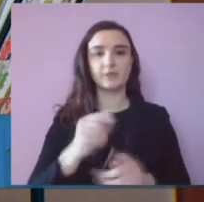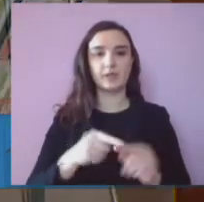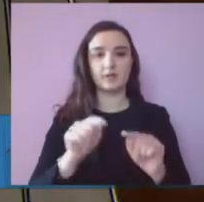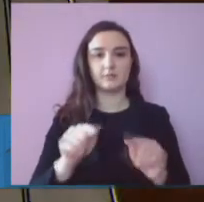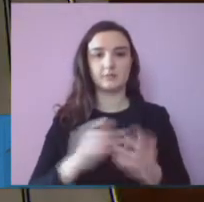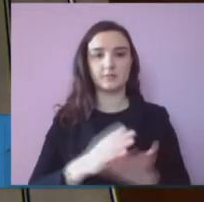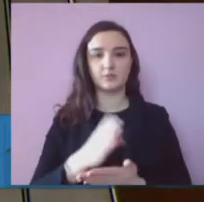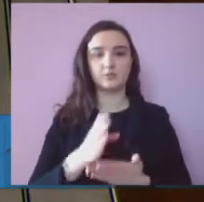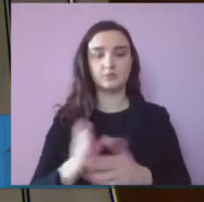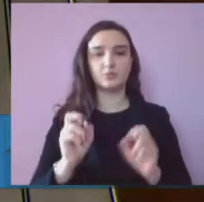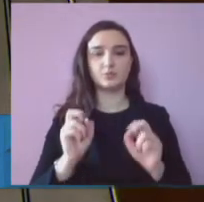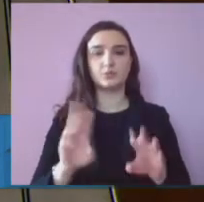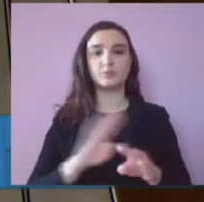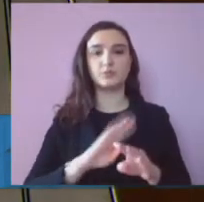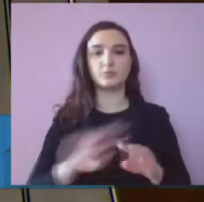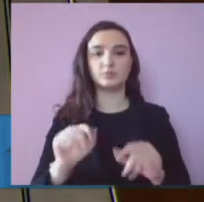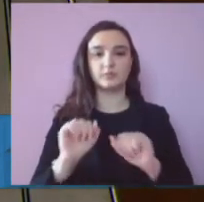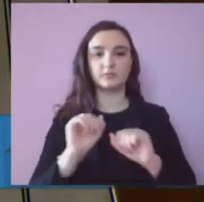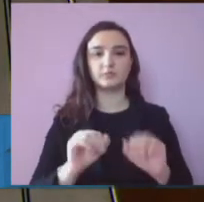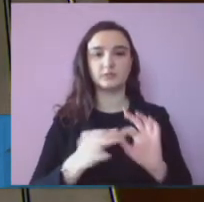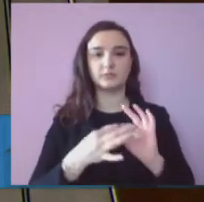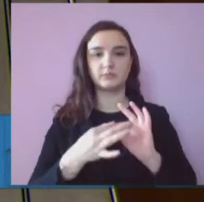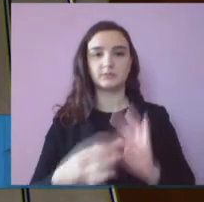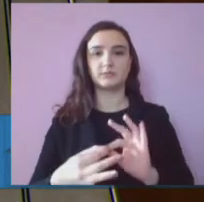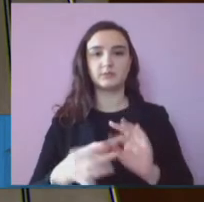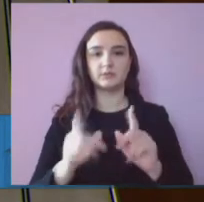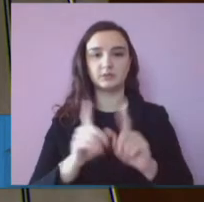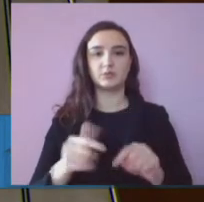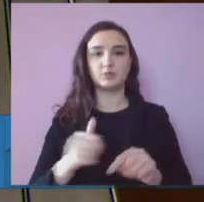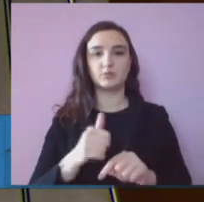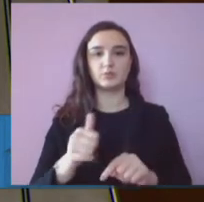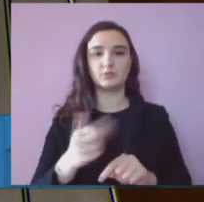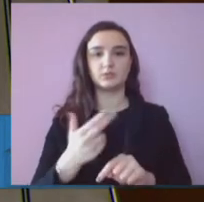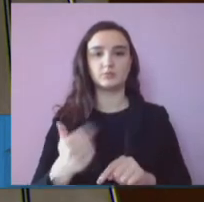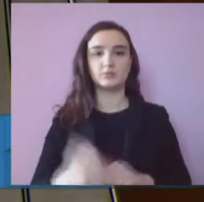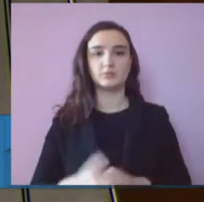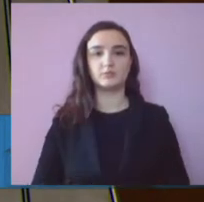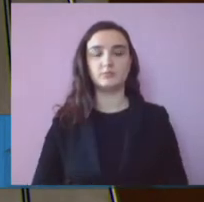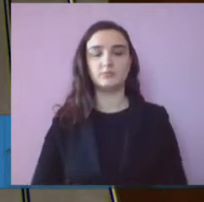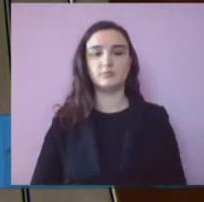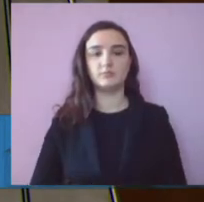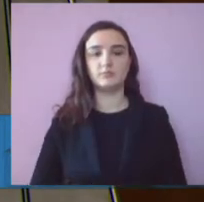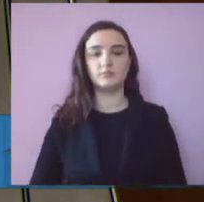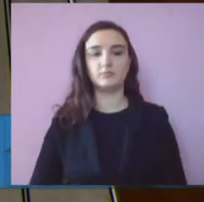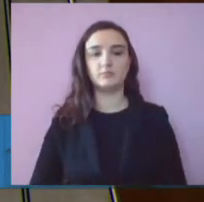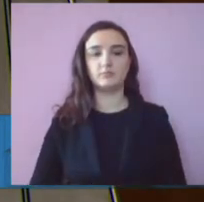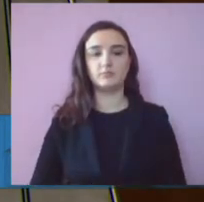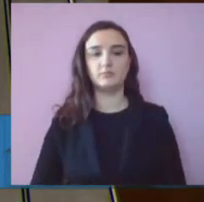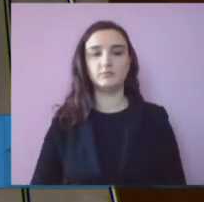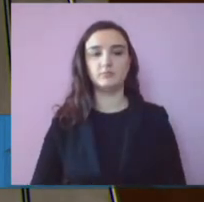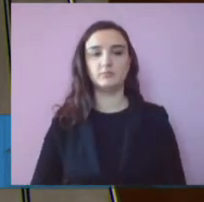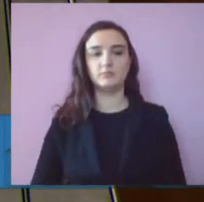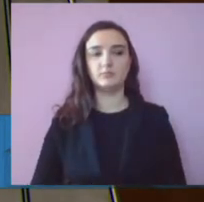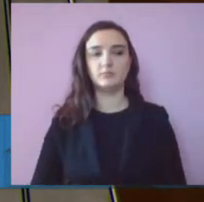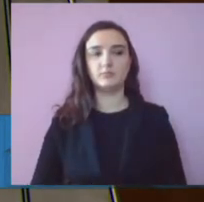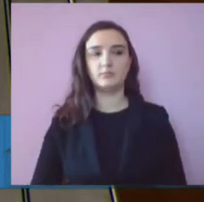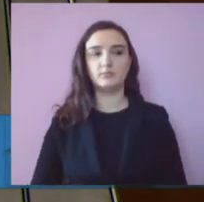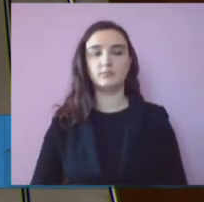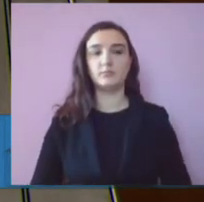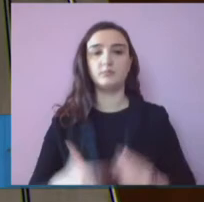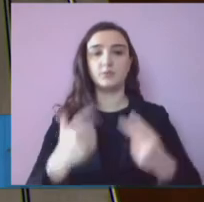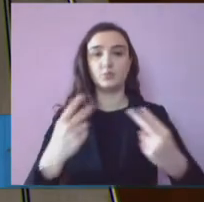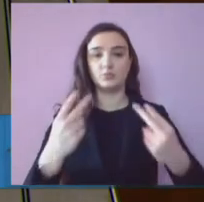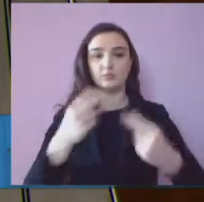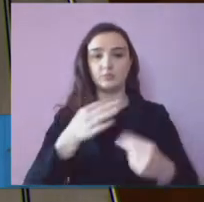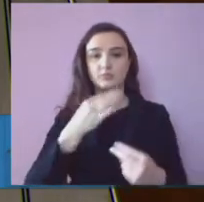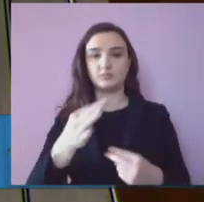უსაფრთხოების ზომები დავიცად ზედმიწევნით, ისევე როგორც რა თქმა უნდა. დიახ, ბატონ დავით, ვიდრე მაყურებელს უპასუხებ, ძალიან ბევრი კითხვა პირდაპირ